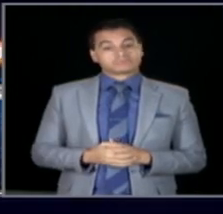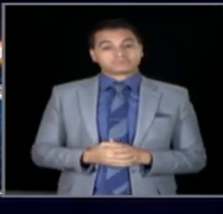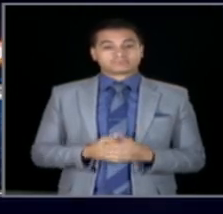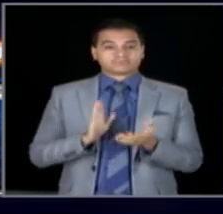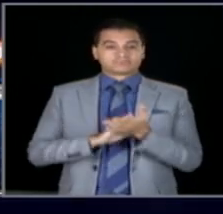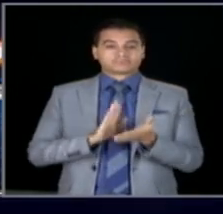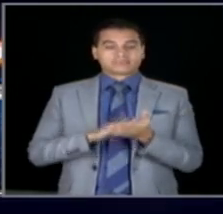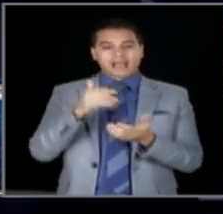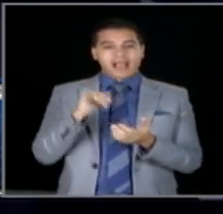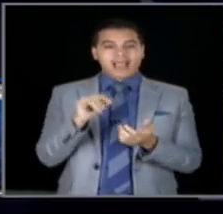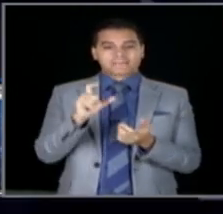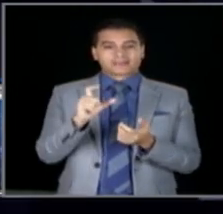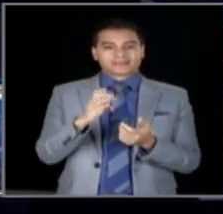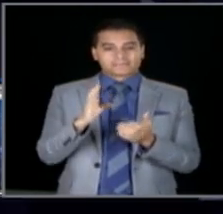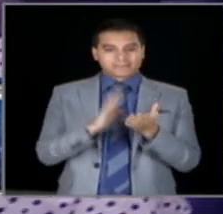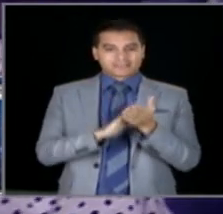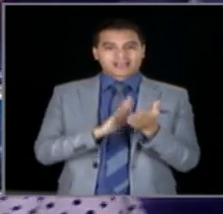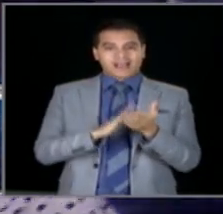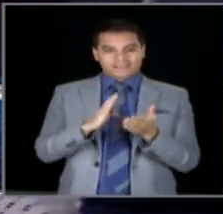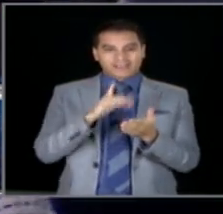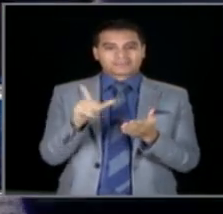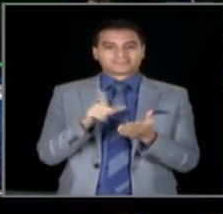بيسقط، إجابة صحيحة.